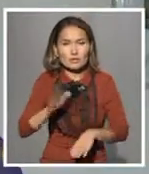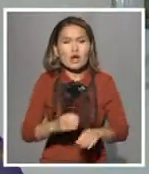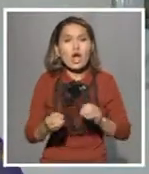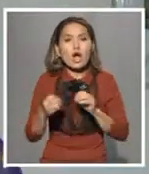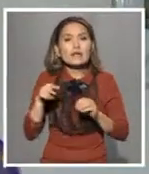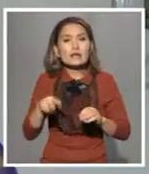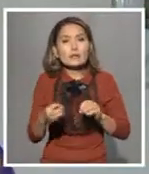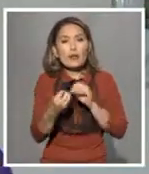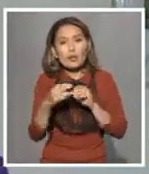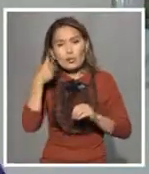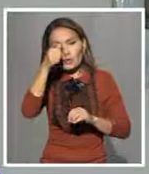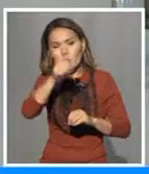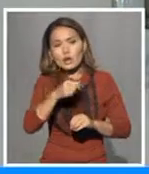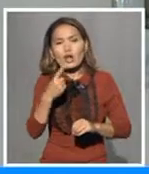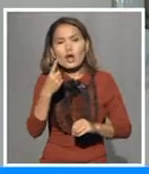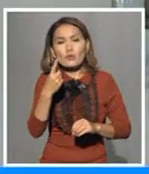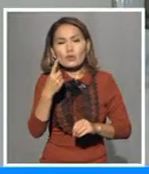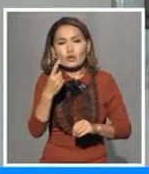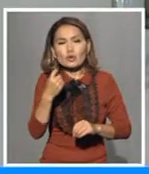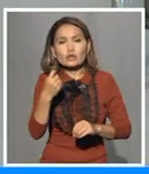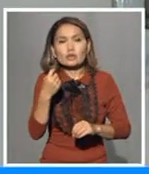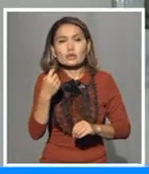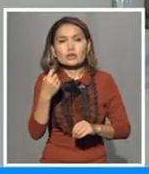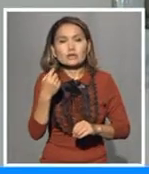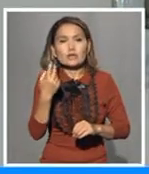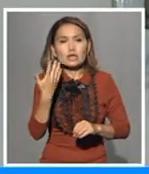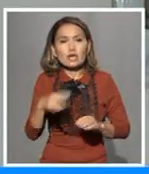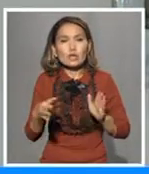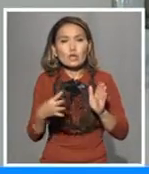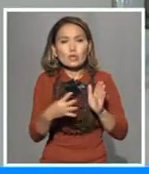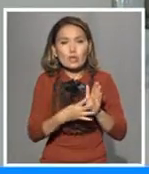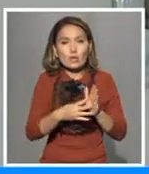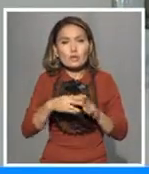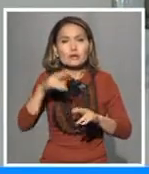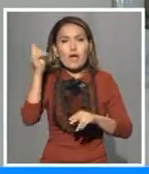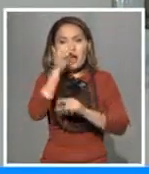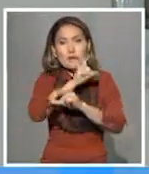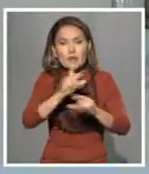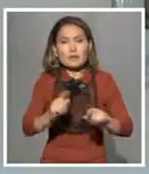жылы 139 мектеп ашылады деп күтілуде. Соның 14-ті бүгінгі күнге